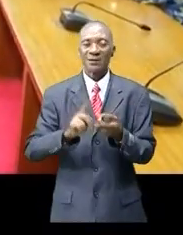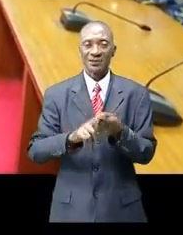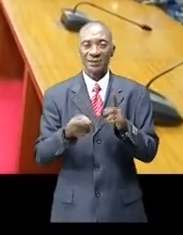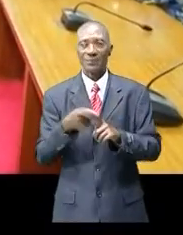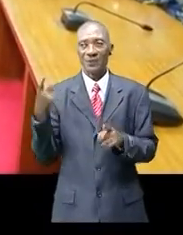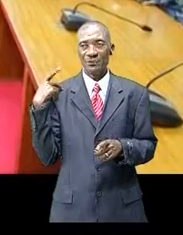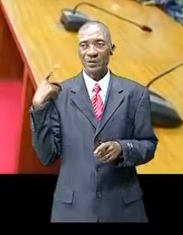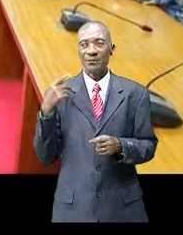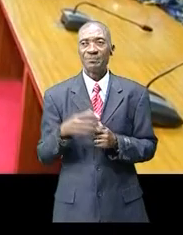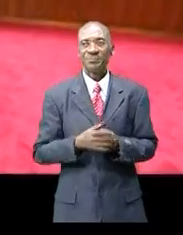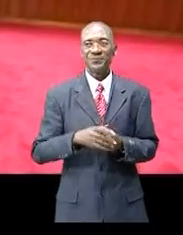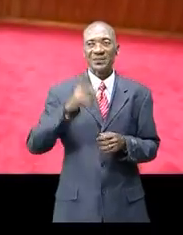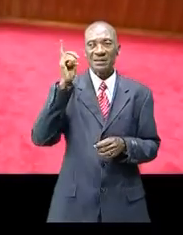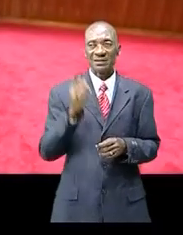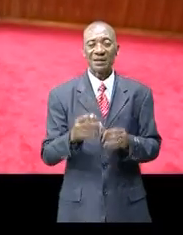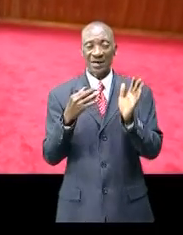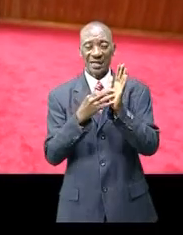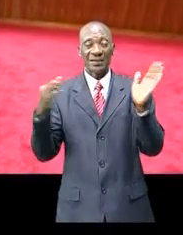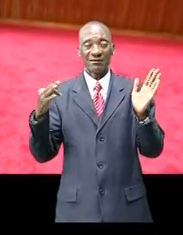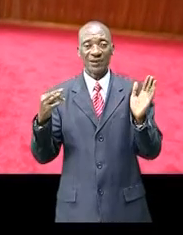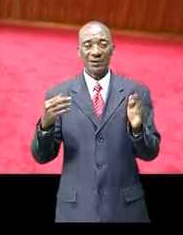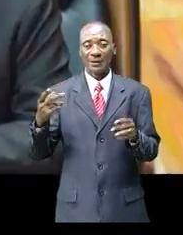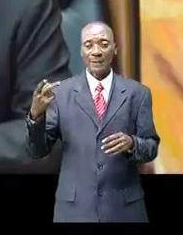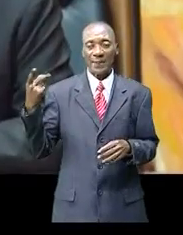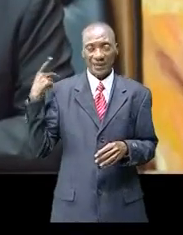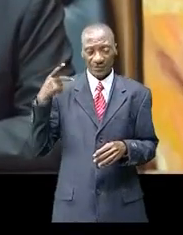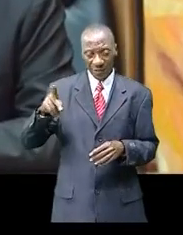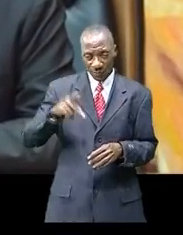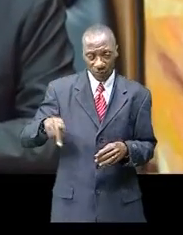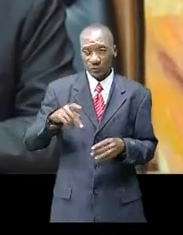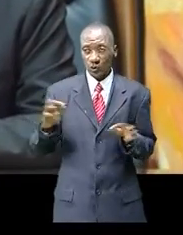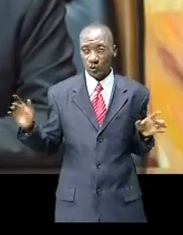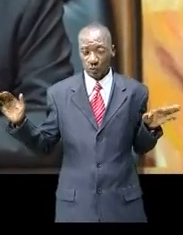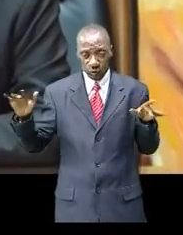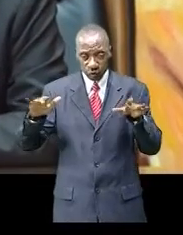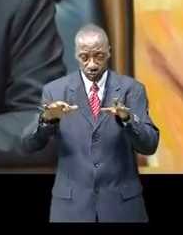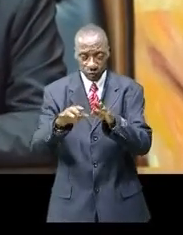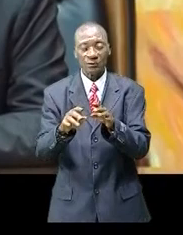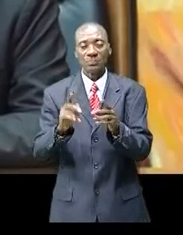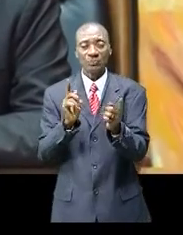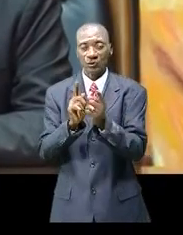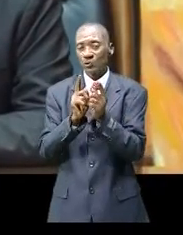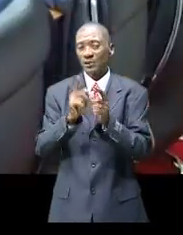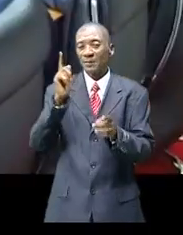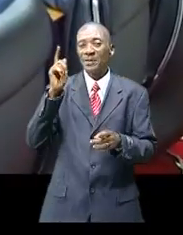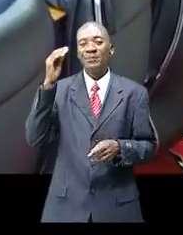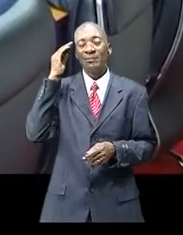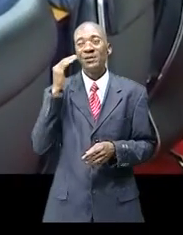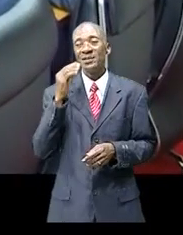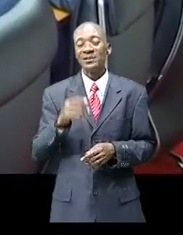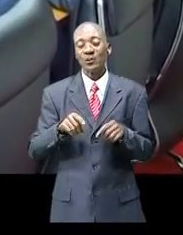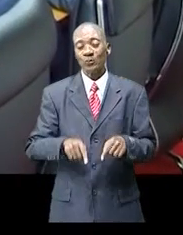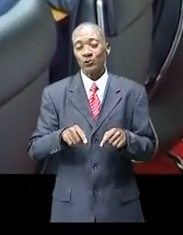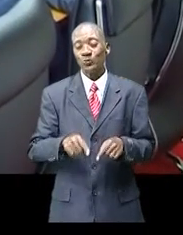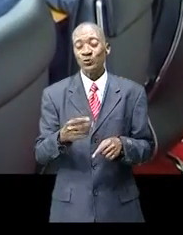780 députés provinciaux ont constitué un collectif venu saisir le Premier ministre Ilunga Ilunkamba ce jeudi